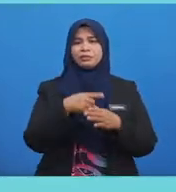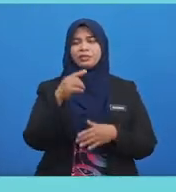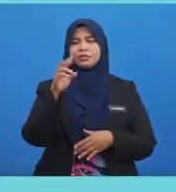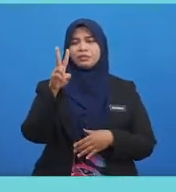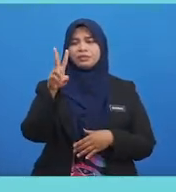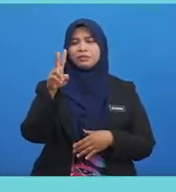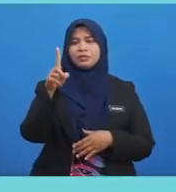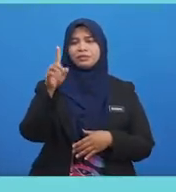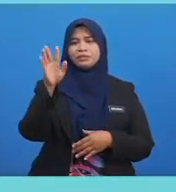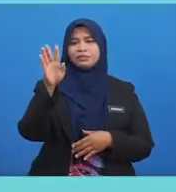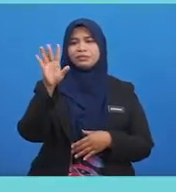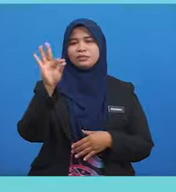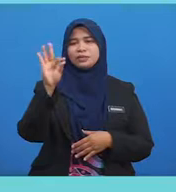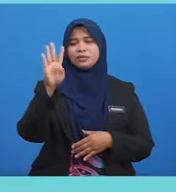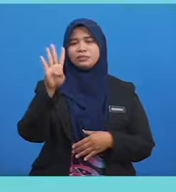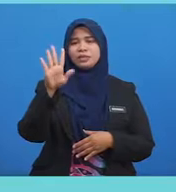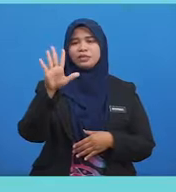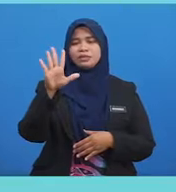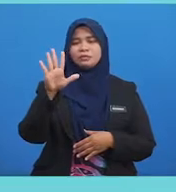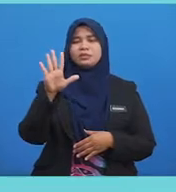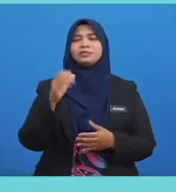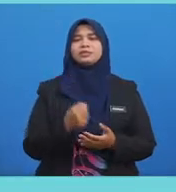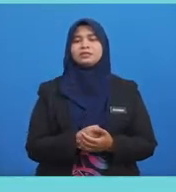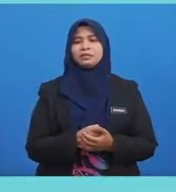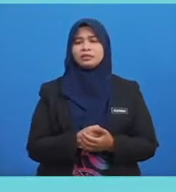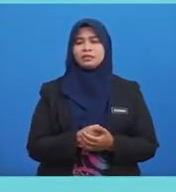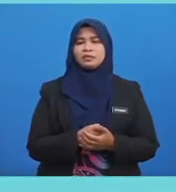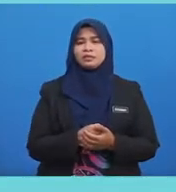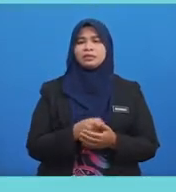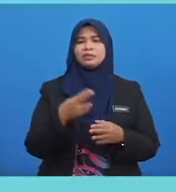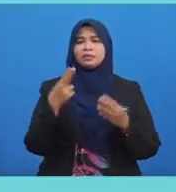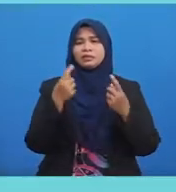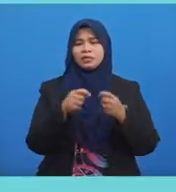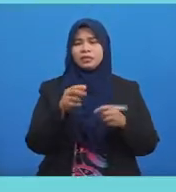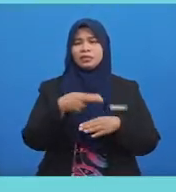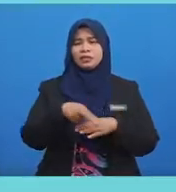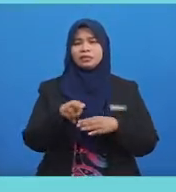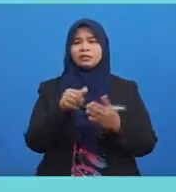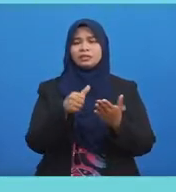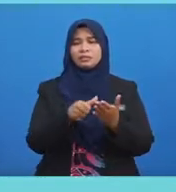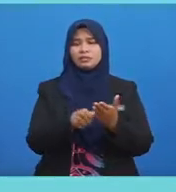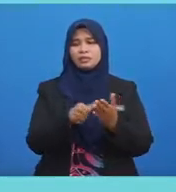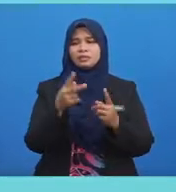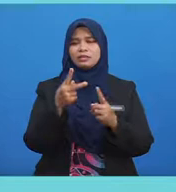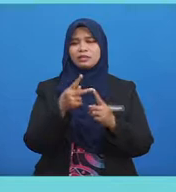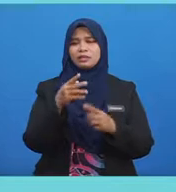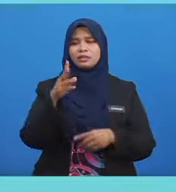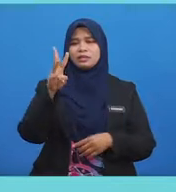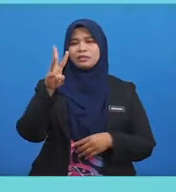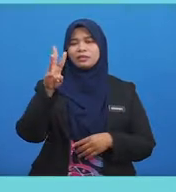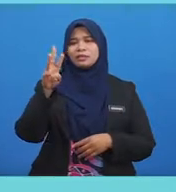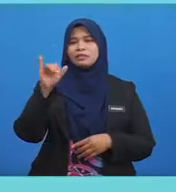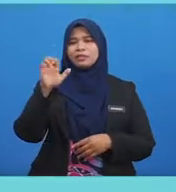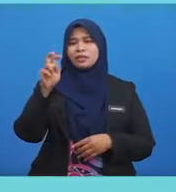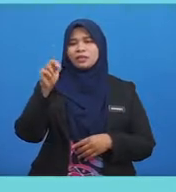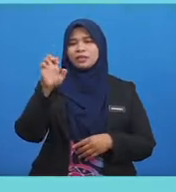28 Februari 1945, pejabat tanah jajahan telah mengutus surat kepada Vinebrook